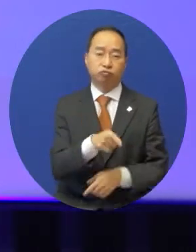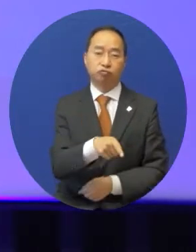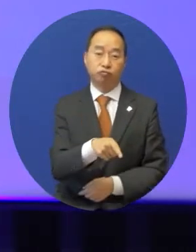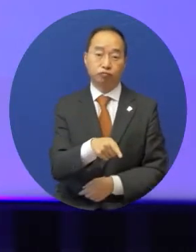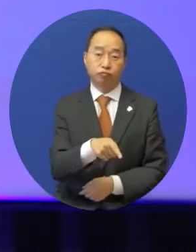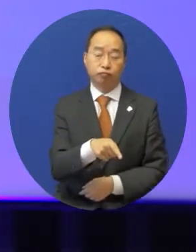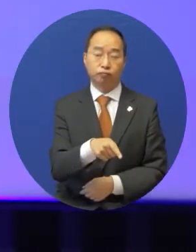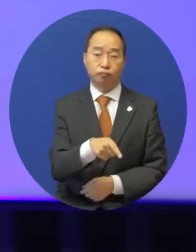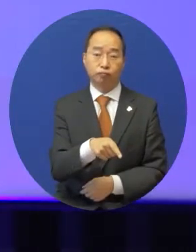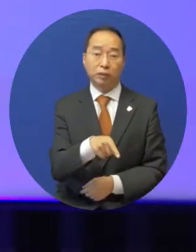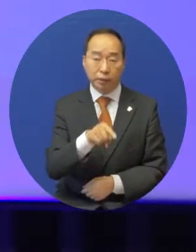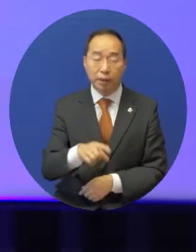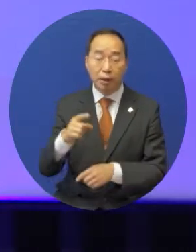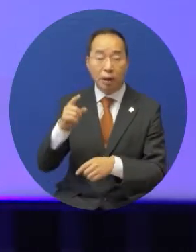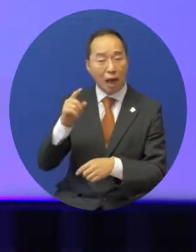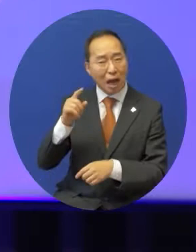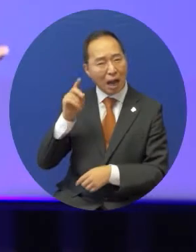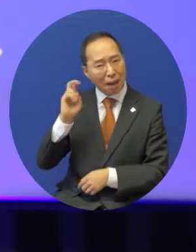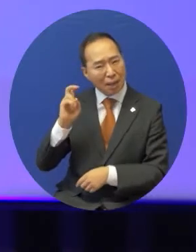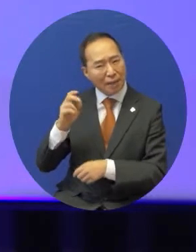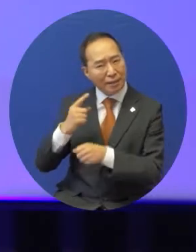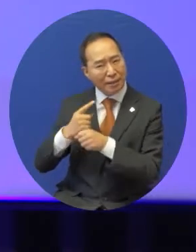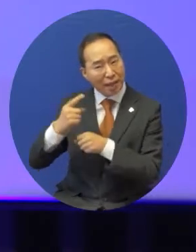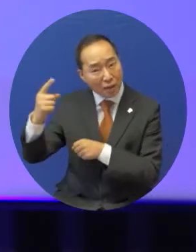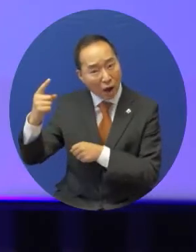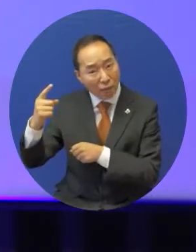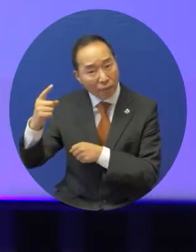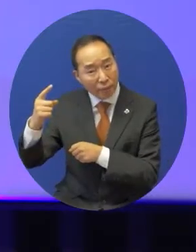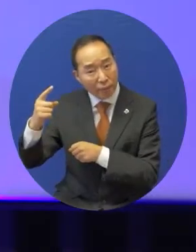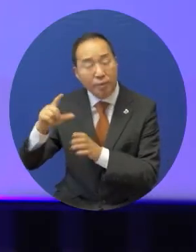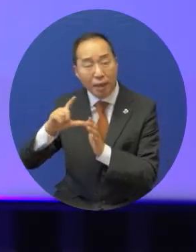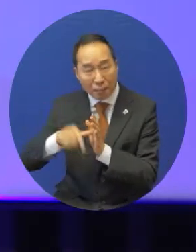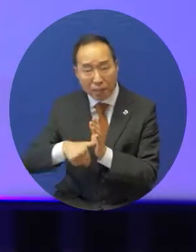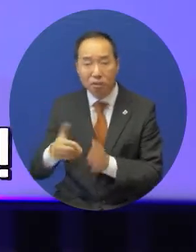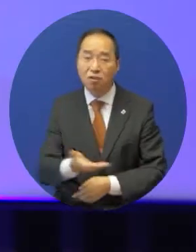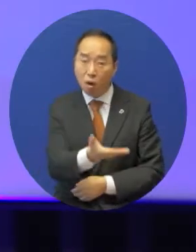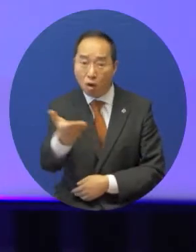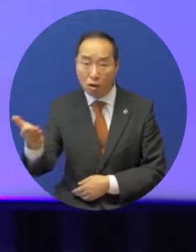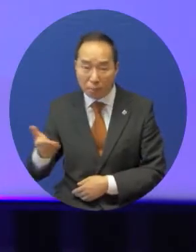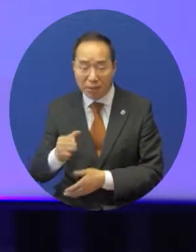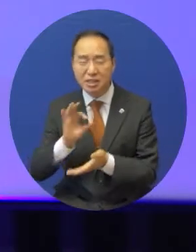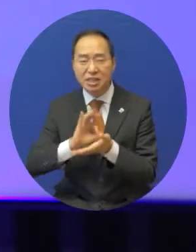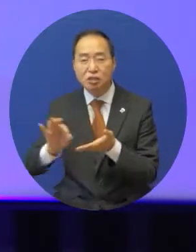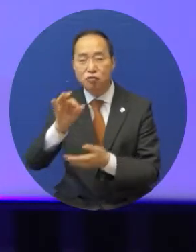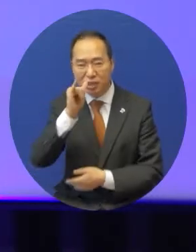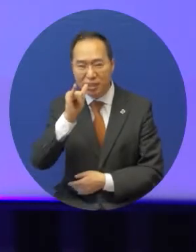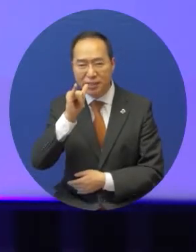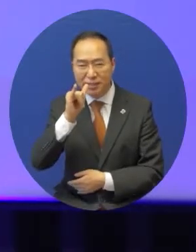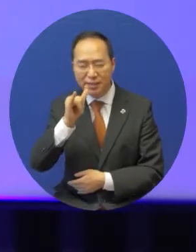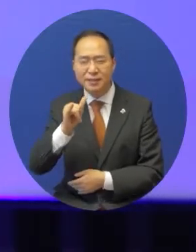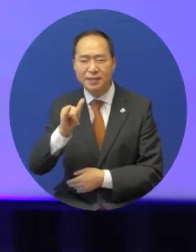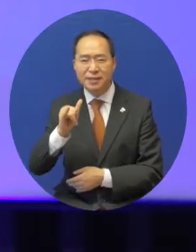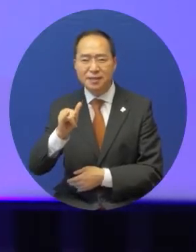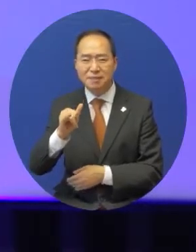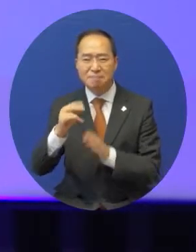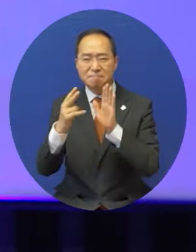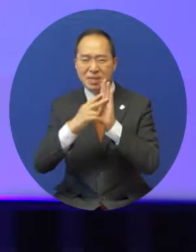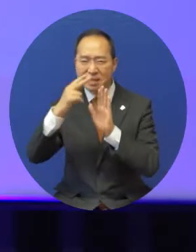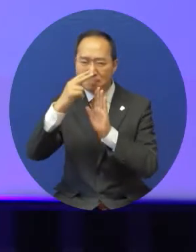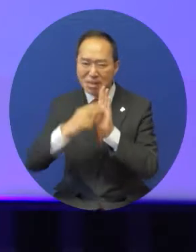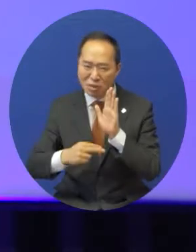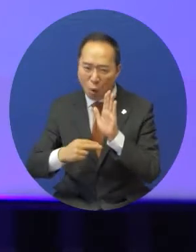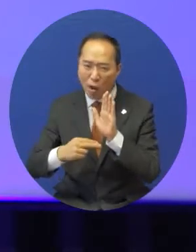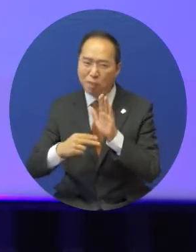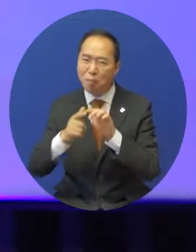수가 있겠는데요. 이것들이 이제 내년에 되면 실제적으로 여러분들이 쓸수 있는 세상으로 올